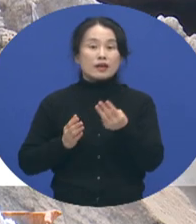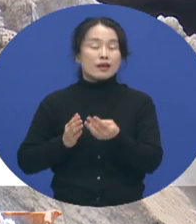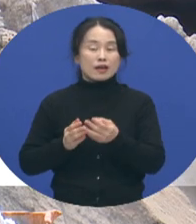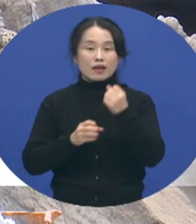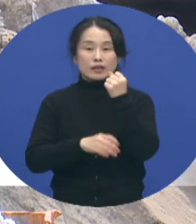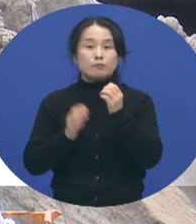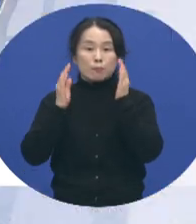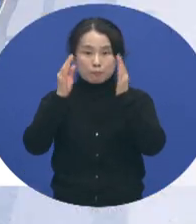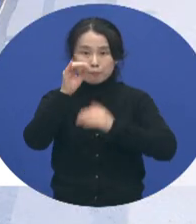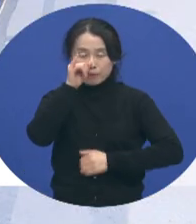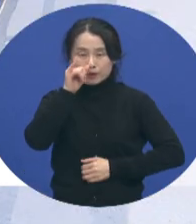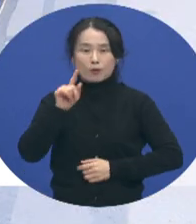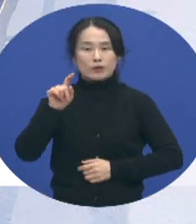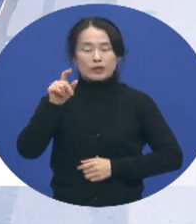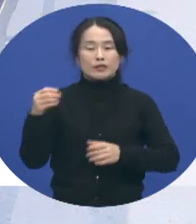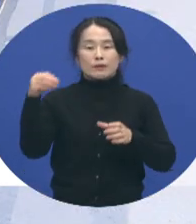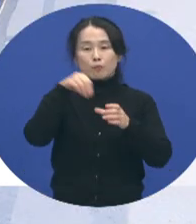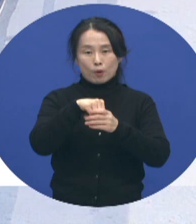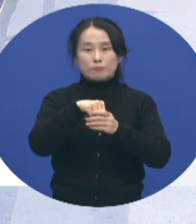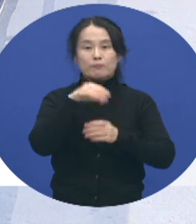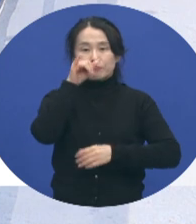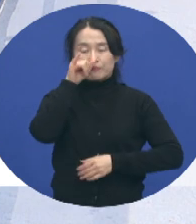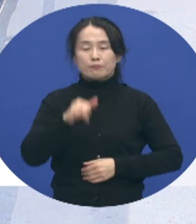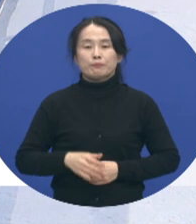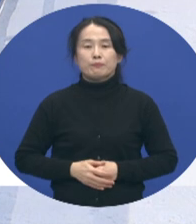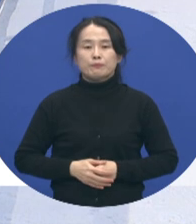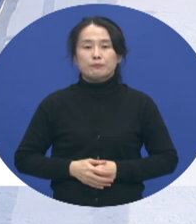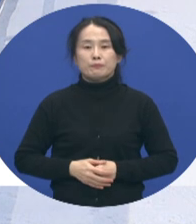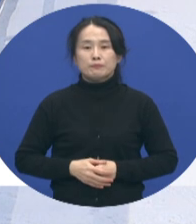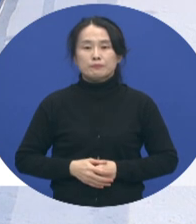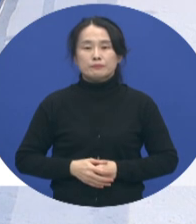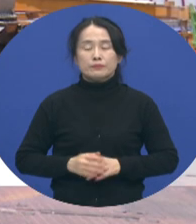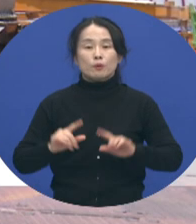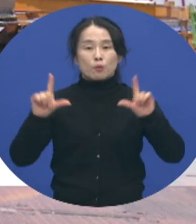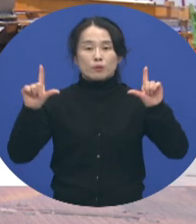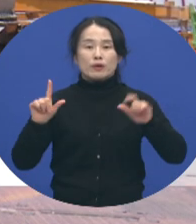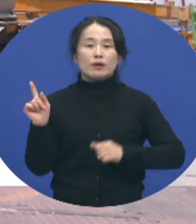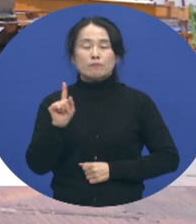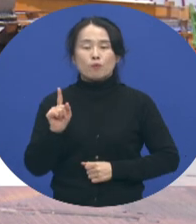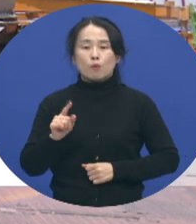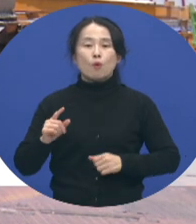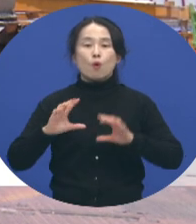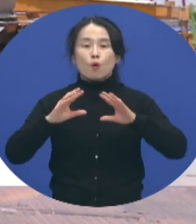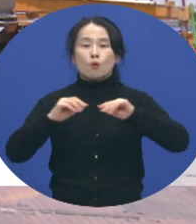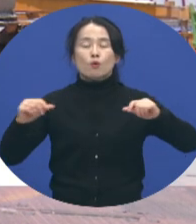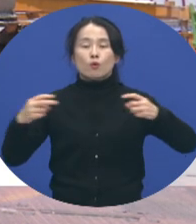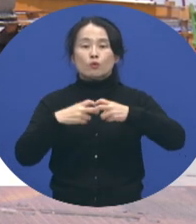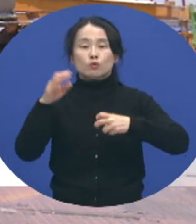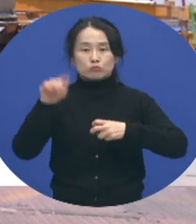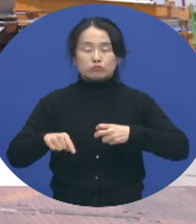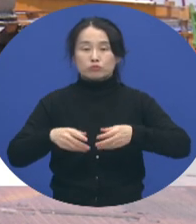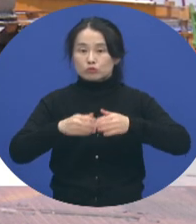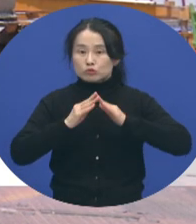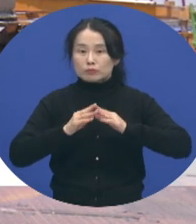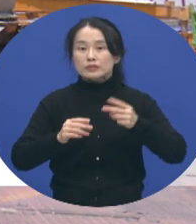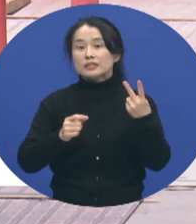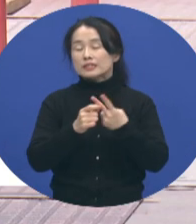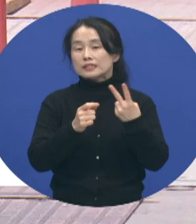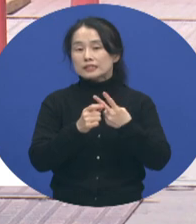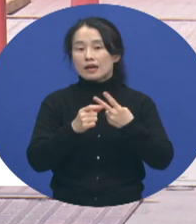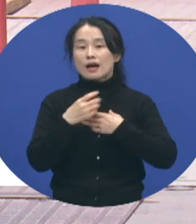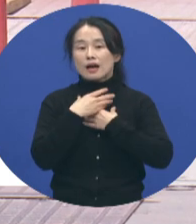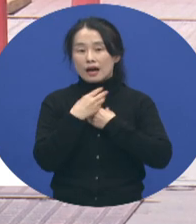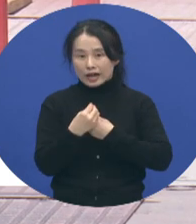기본 방향으로 11개 세부 과제를 마무리하는 내용을 담았습니다 올해 돈은 교통부에서 수립하는 제